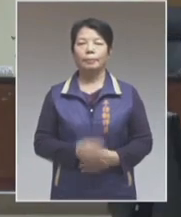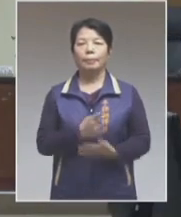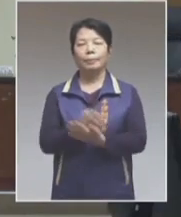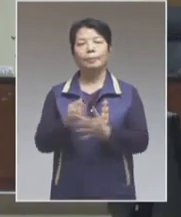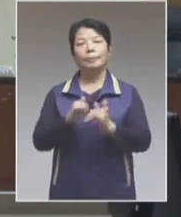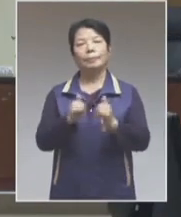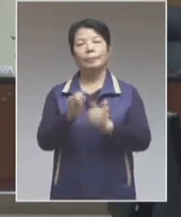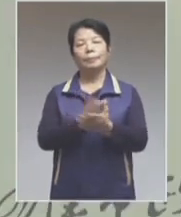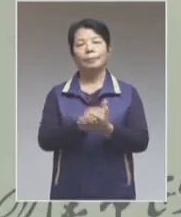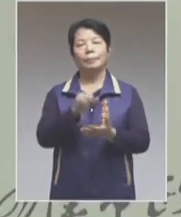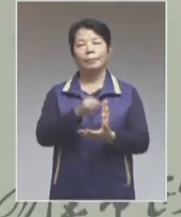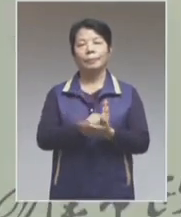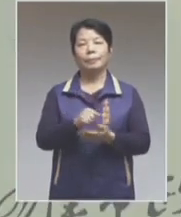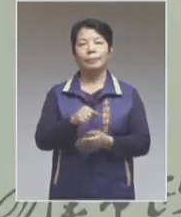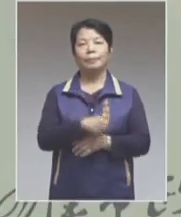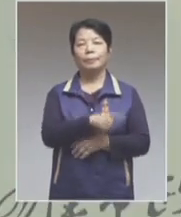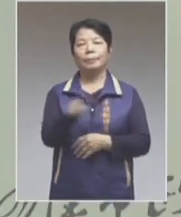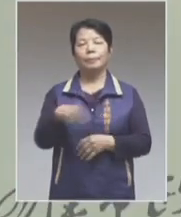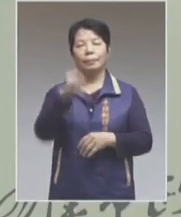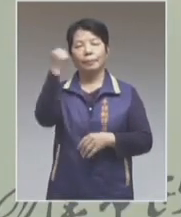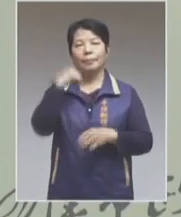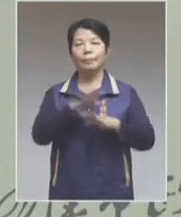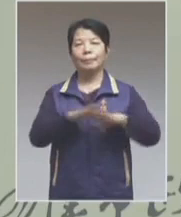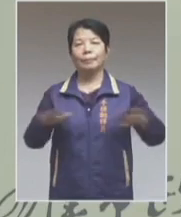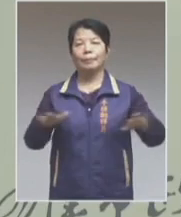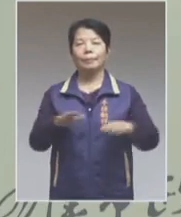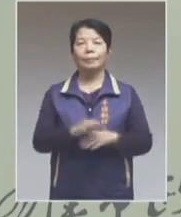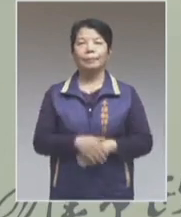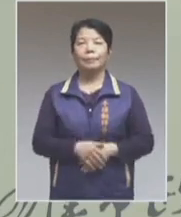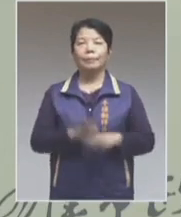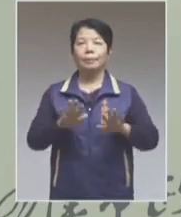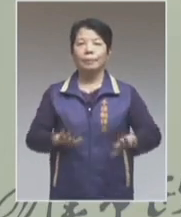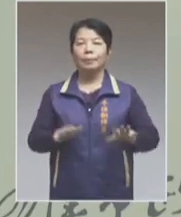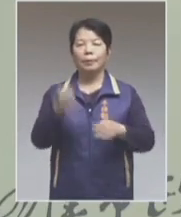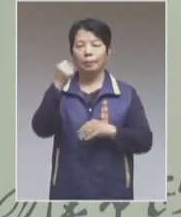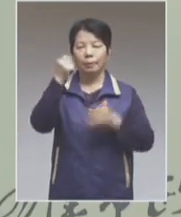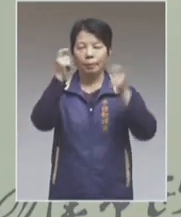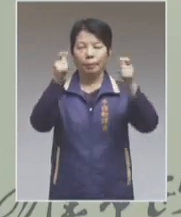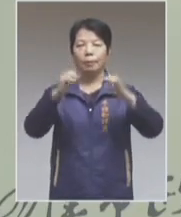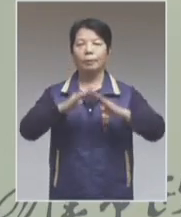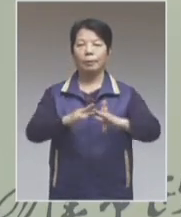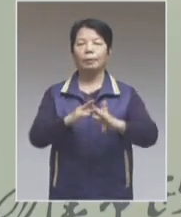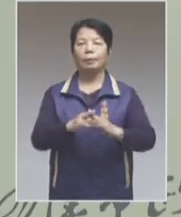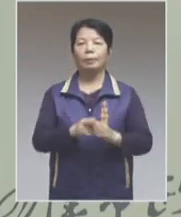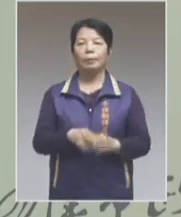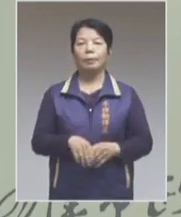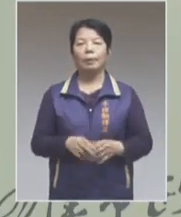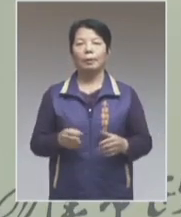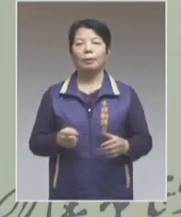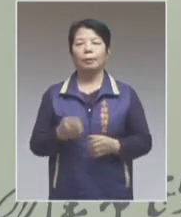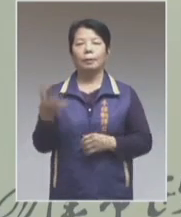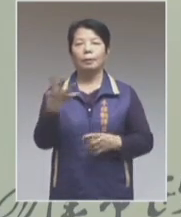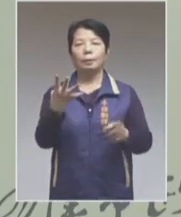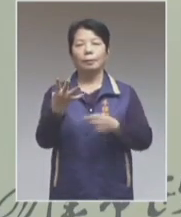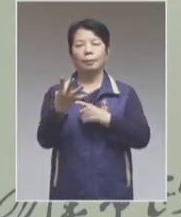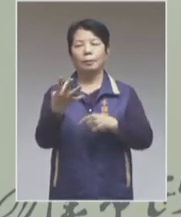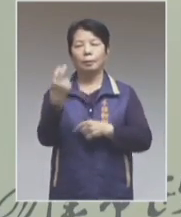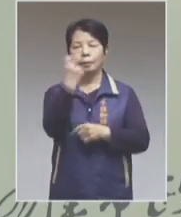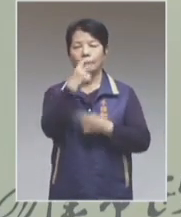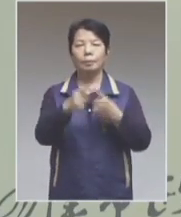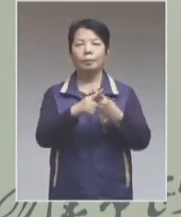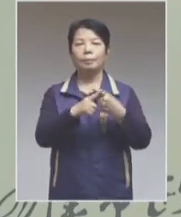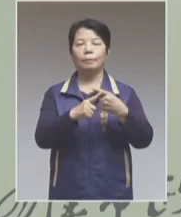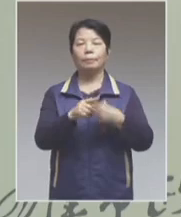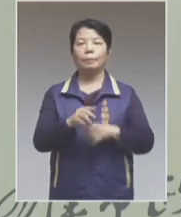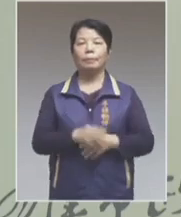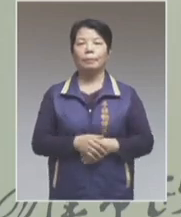各位市民朋友，各位媒体朋友，大家早安。我们今天高雄市是有四个确诊的个案，好、哦，那其